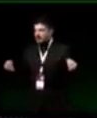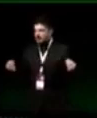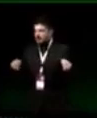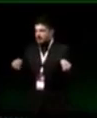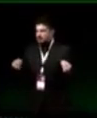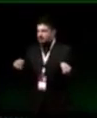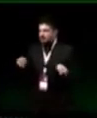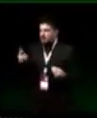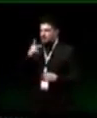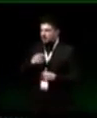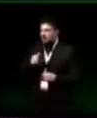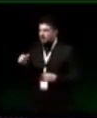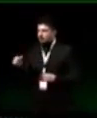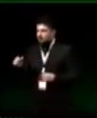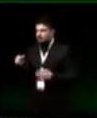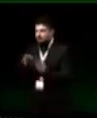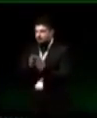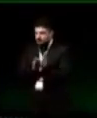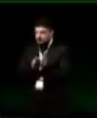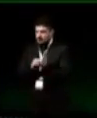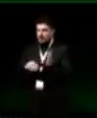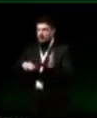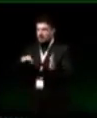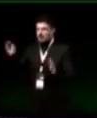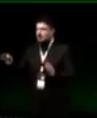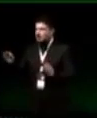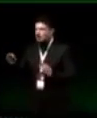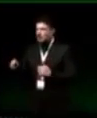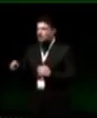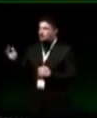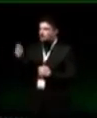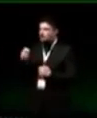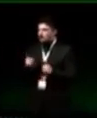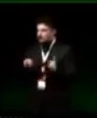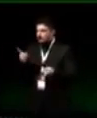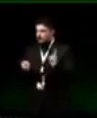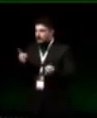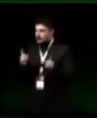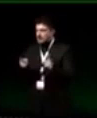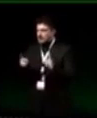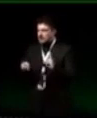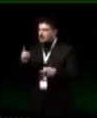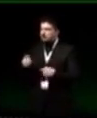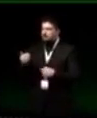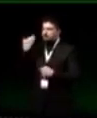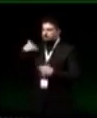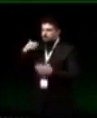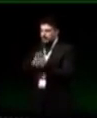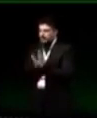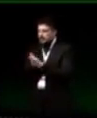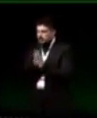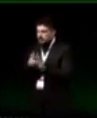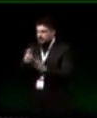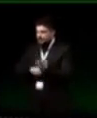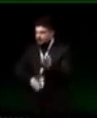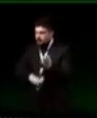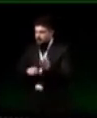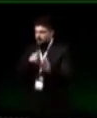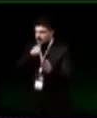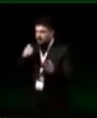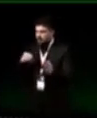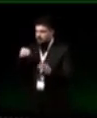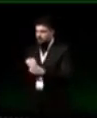opzione politica. Significa dire che prima del fiscal compact occorre il political compact, il social compact. Occorre